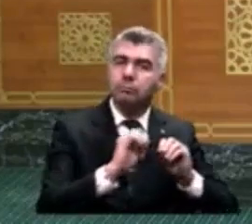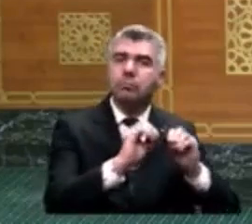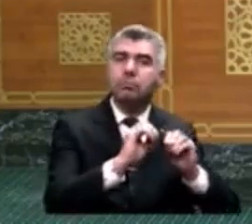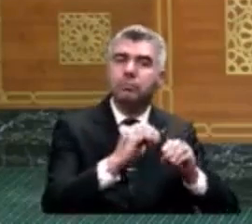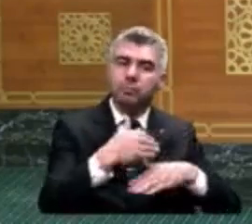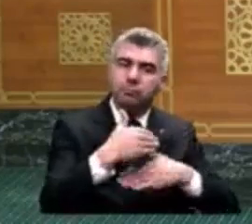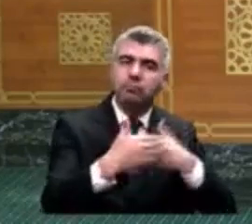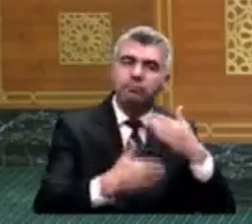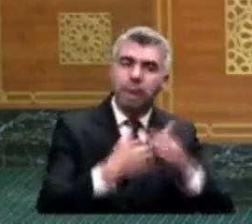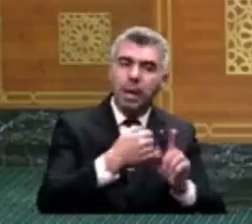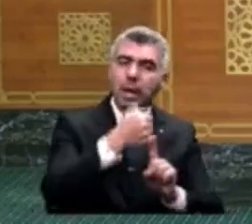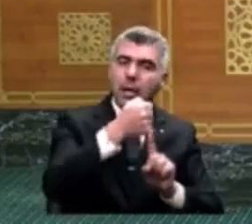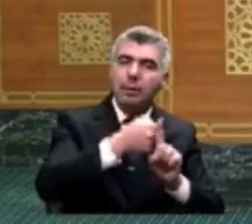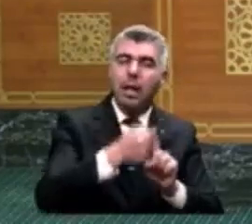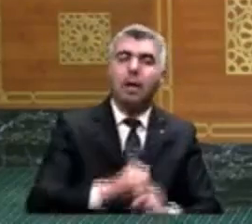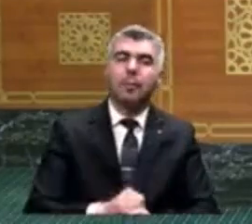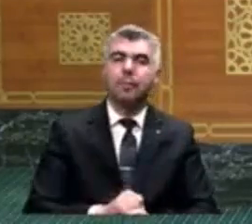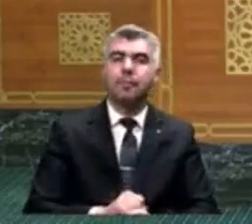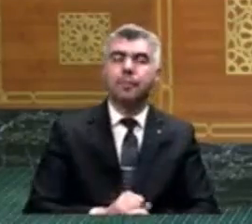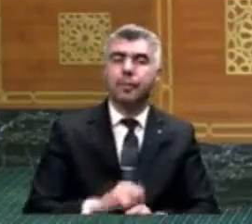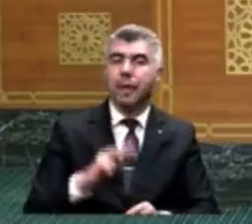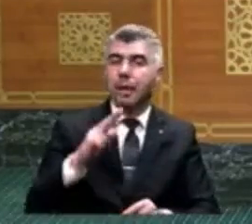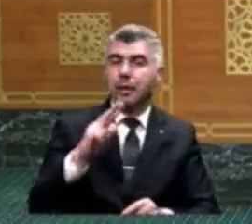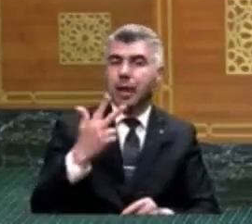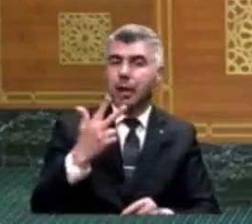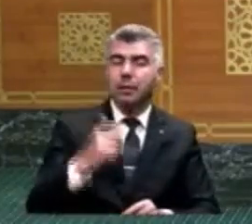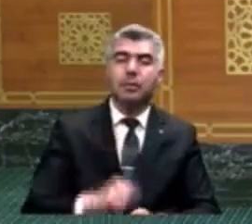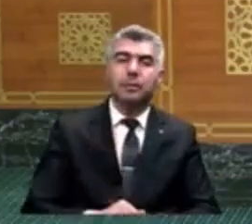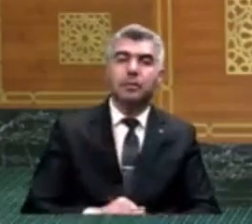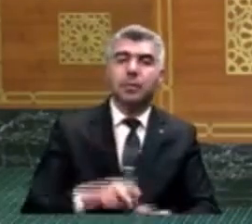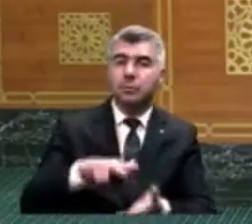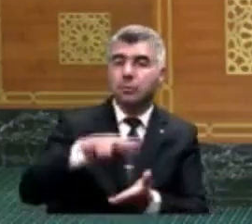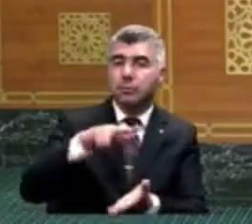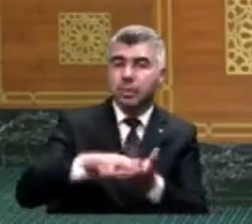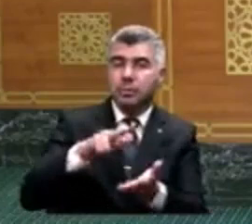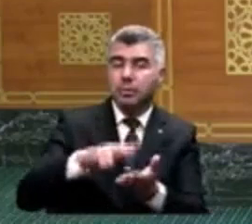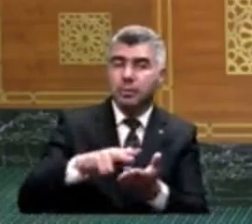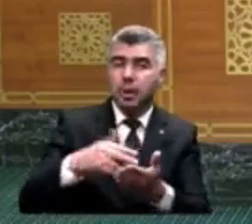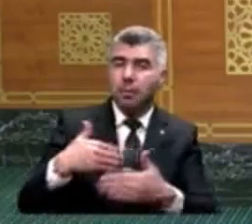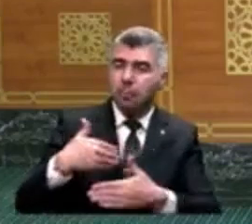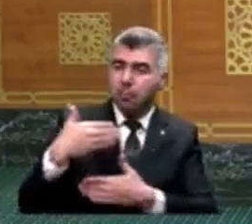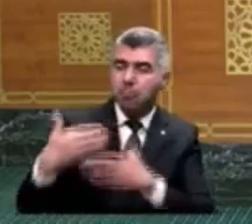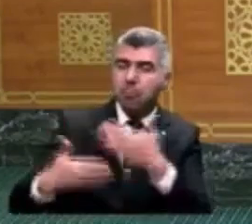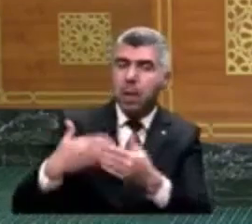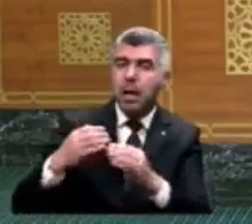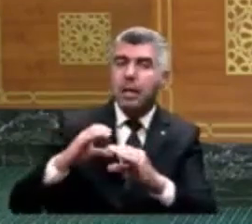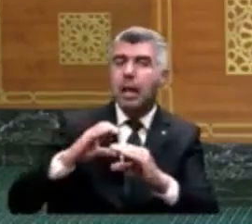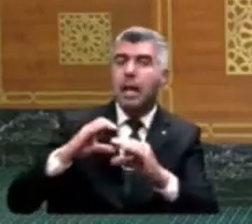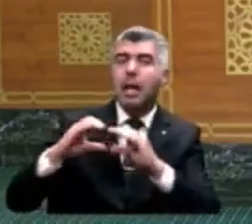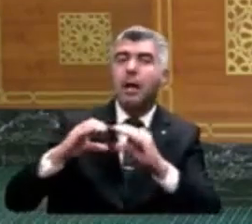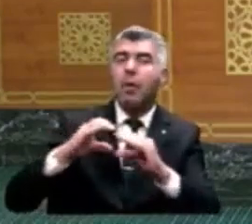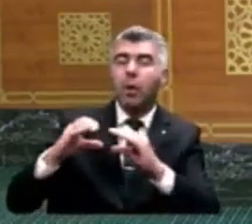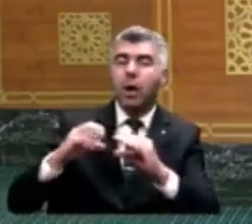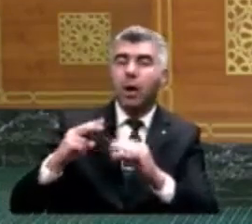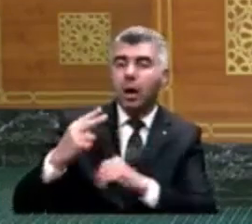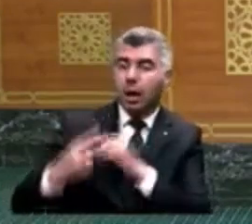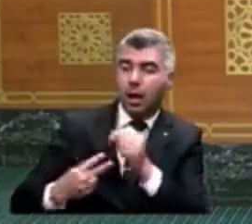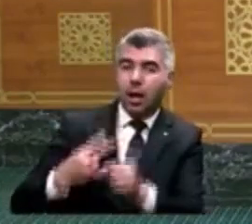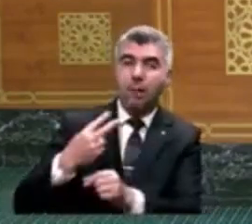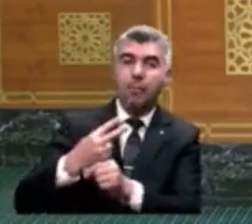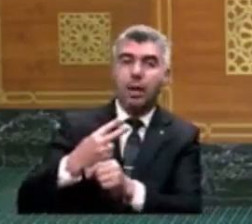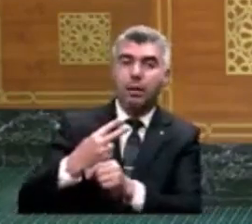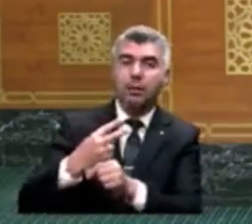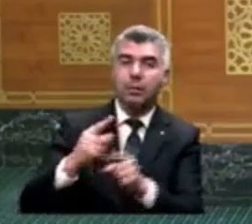إصلاح. ثالثاً اعتماد بعد حوار دام لمدة 2